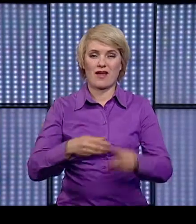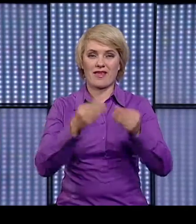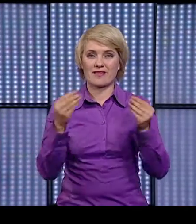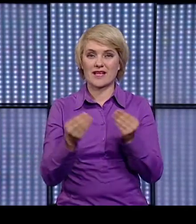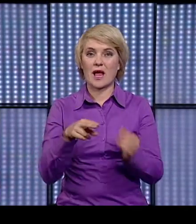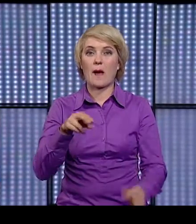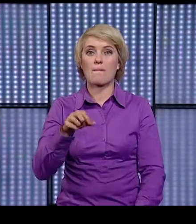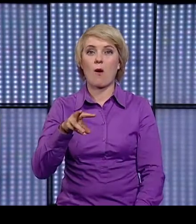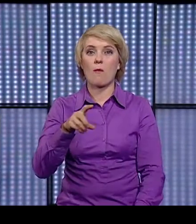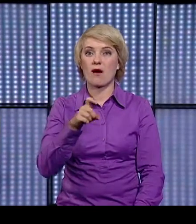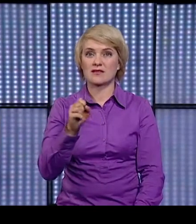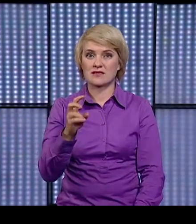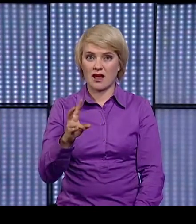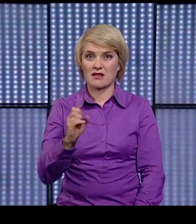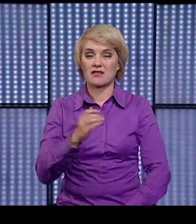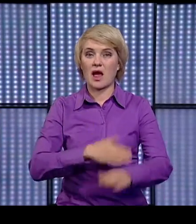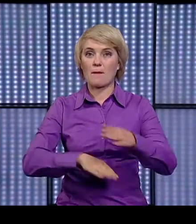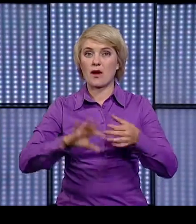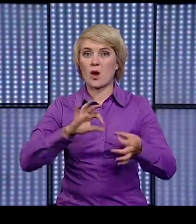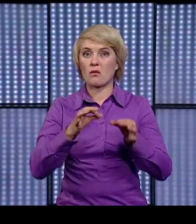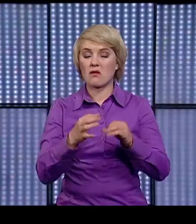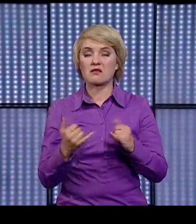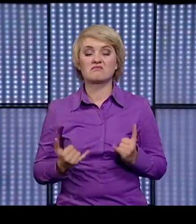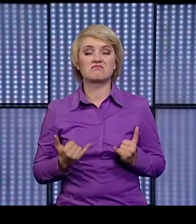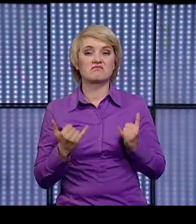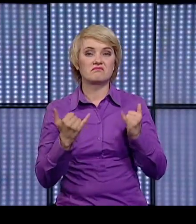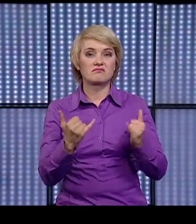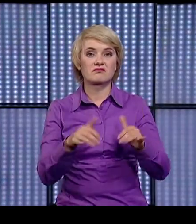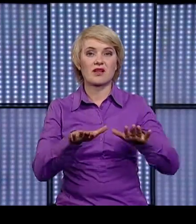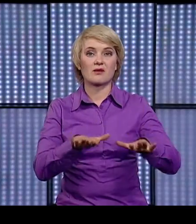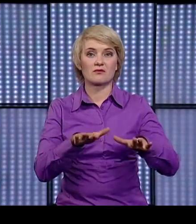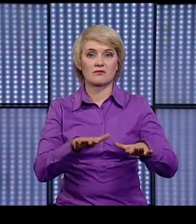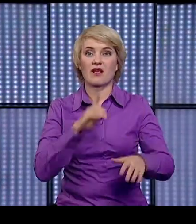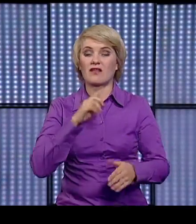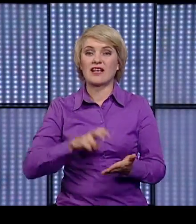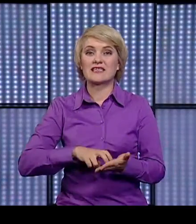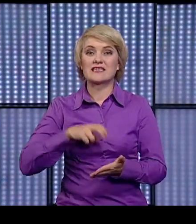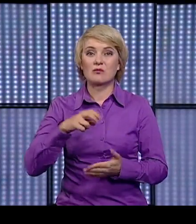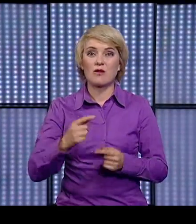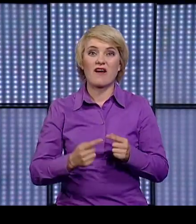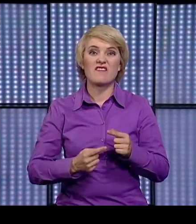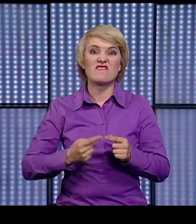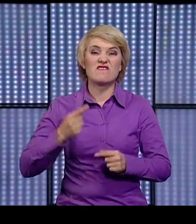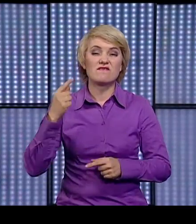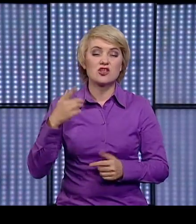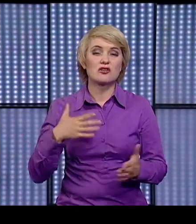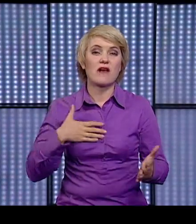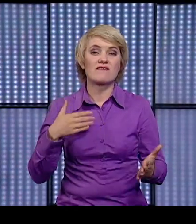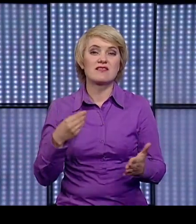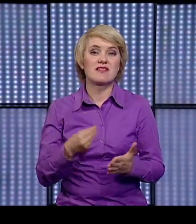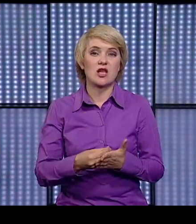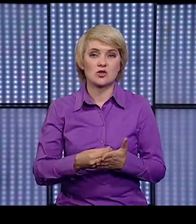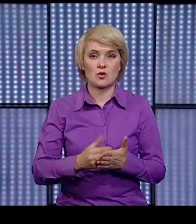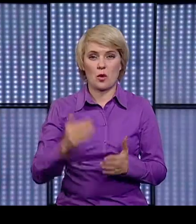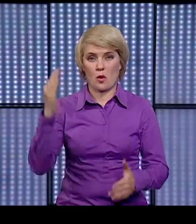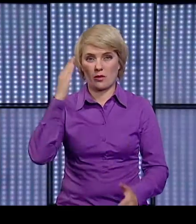була змушена поступитися троном. Атлетка з ураженнями опорно-рухового апарату стрибнула вище власної голови. Зважаючи на те, що Марія – авторка